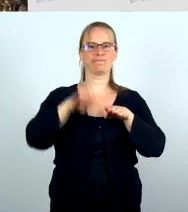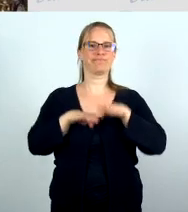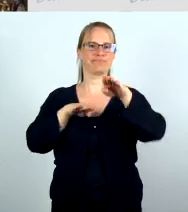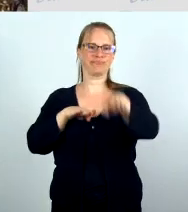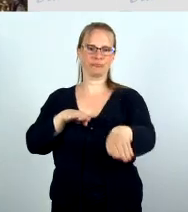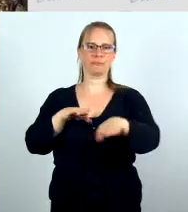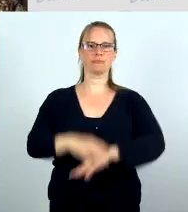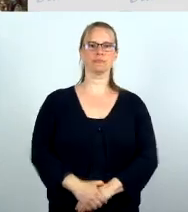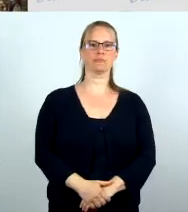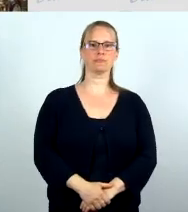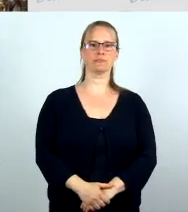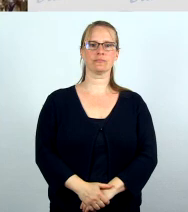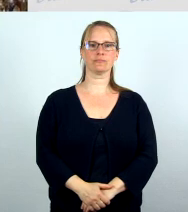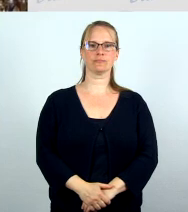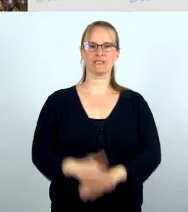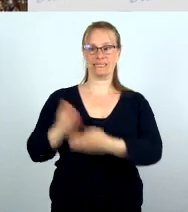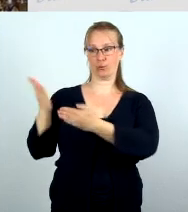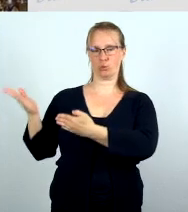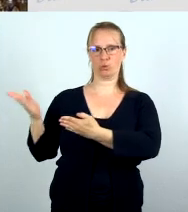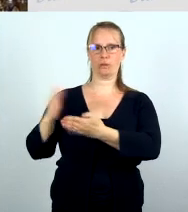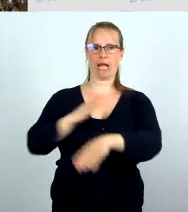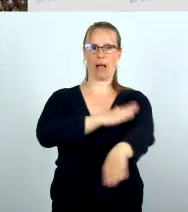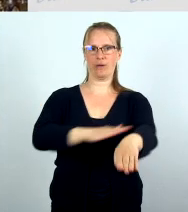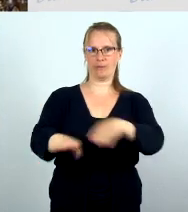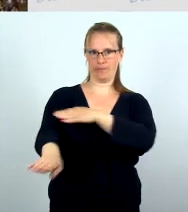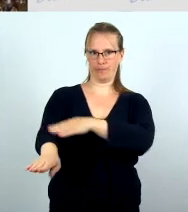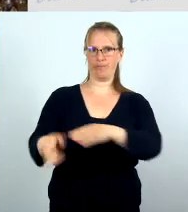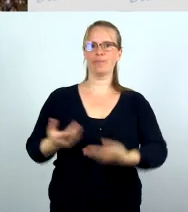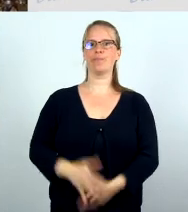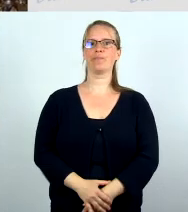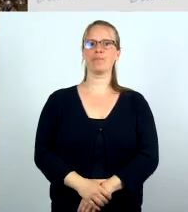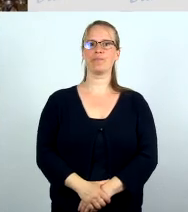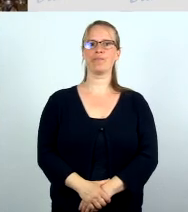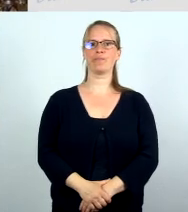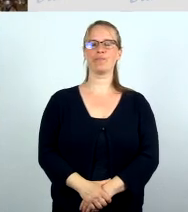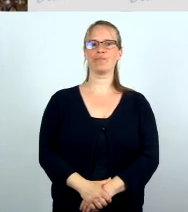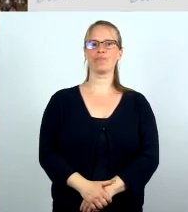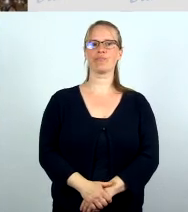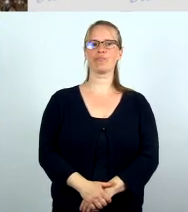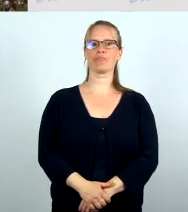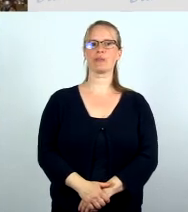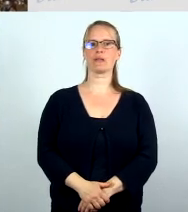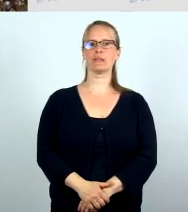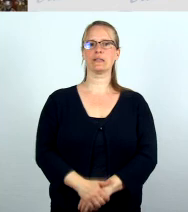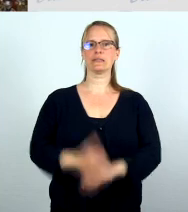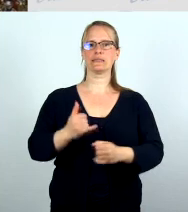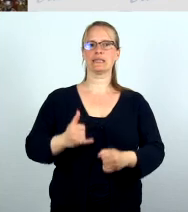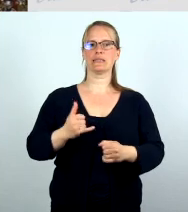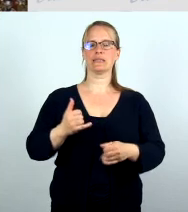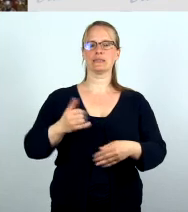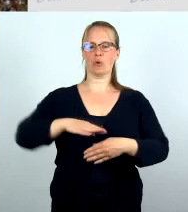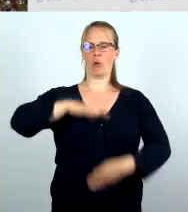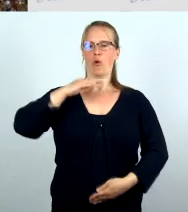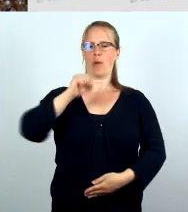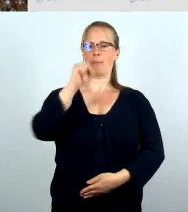Genau. Die Arme werden dann über den Kopf hinaus. Genau. Ruhig ein bisschen tiefer gehen. Und zieht den Oberkörper dann langsamer hin.